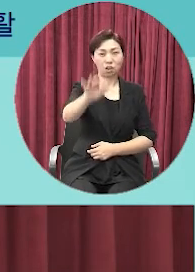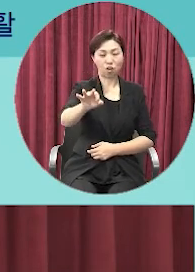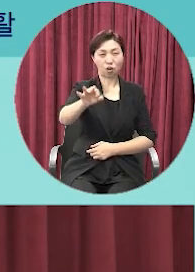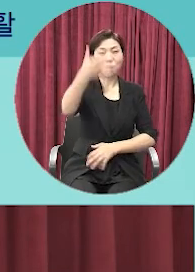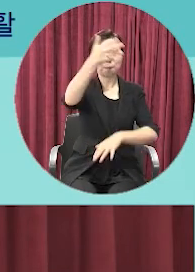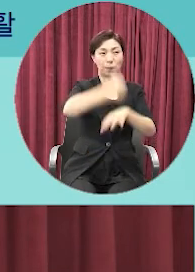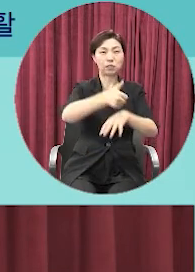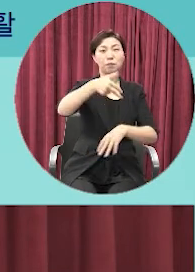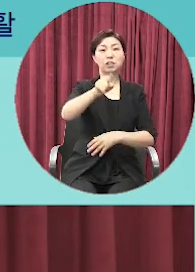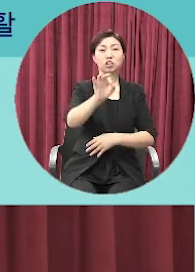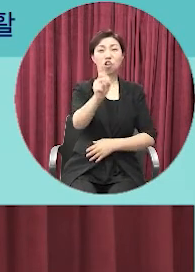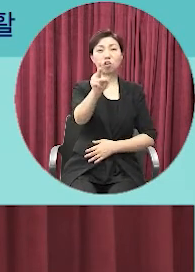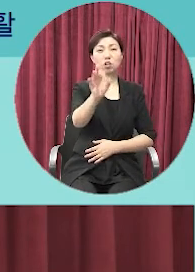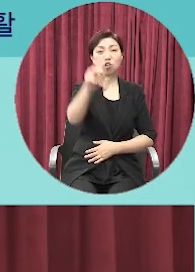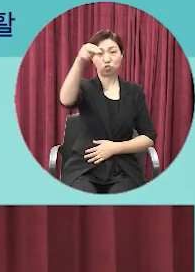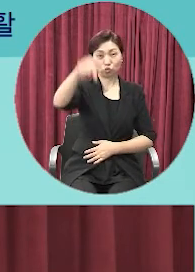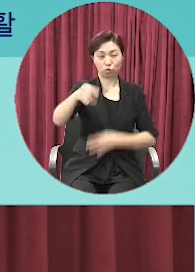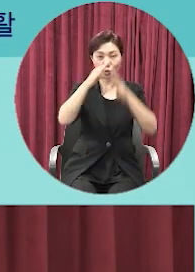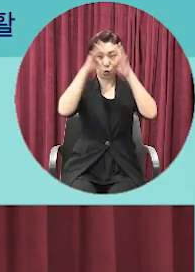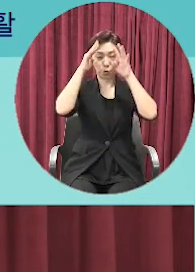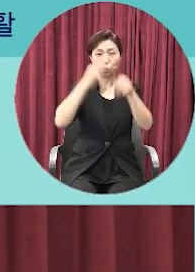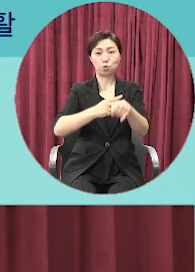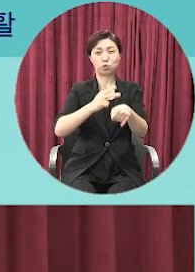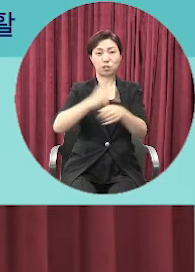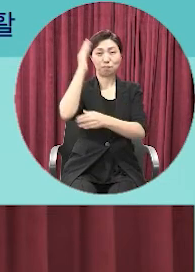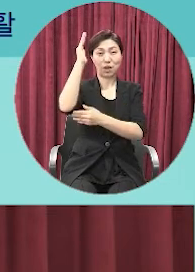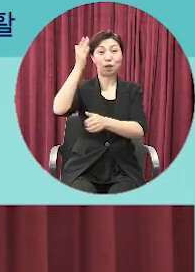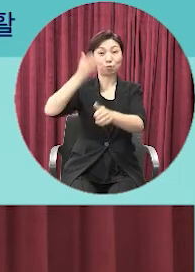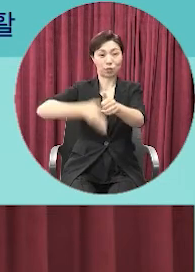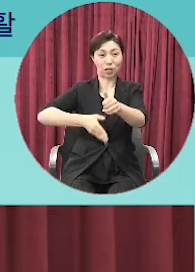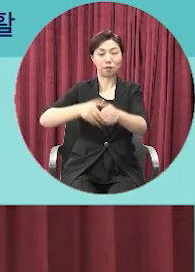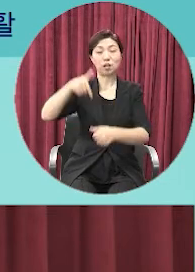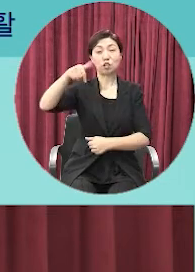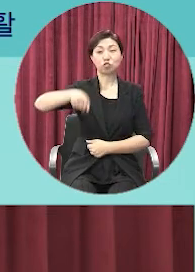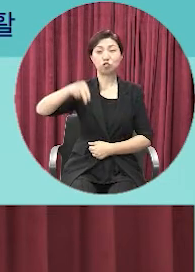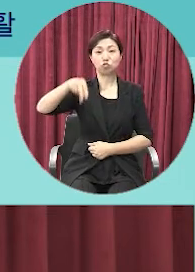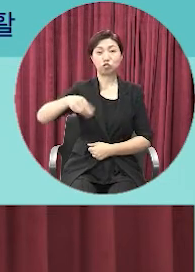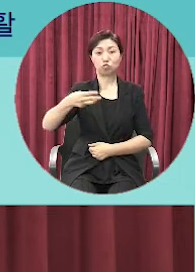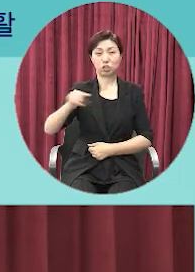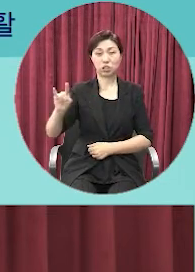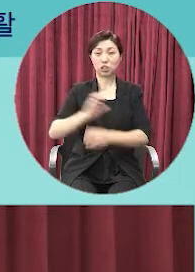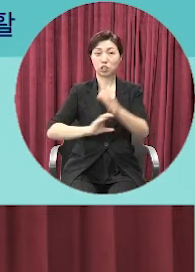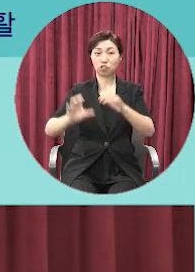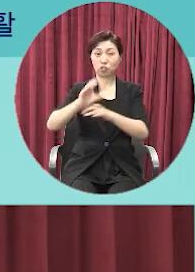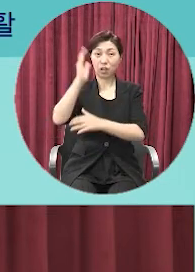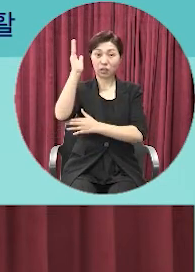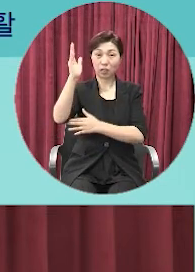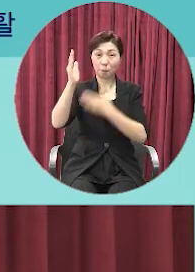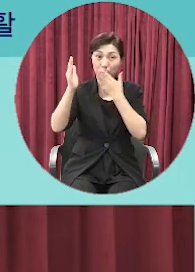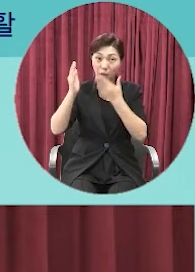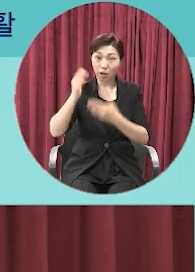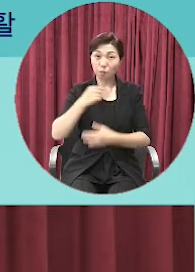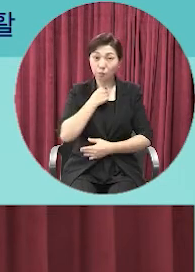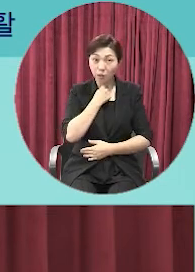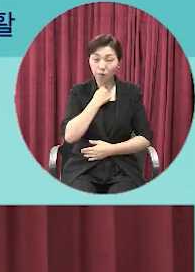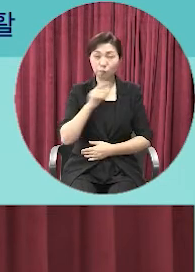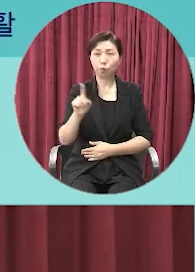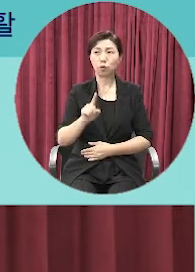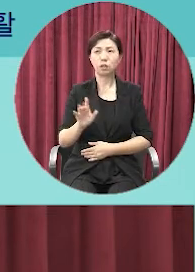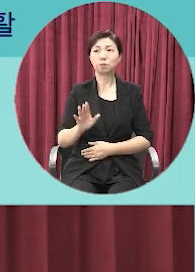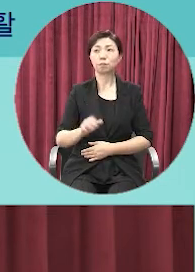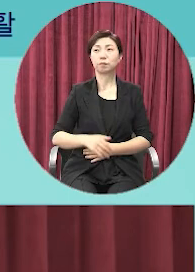정도 코멘트를 부탁을 드립니다. 네. 구유리 교수님 혹시 뭐 덧붙일 말씀 있으면 부탁을 드릴게요.